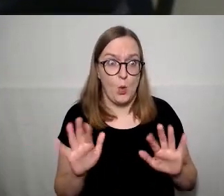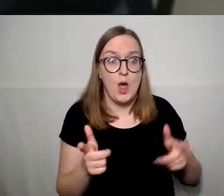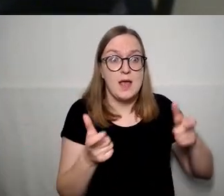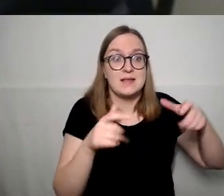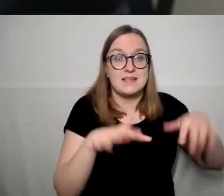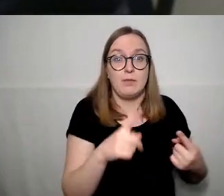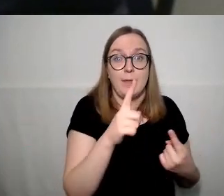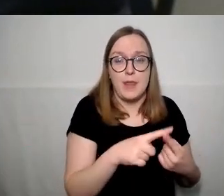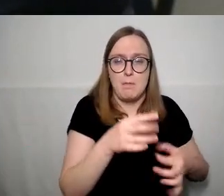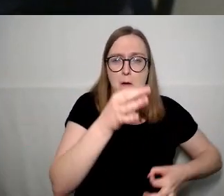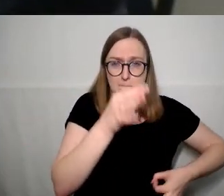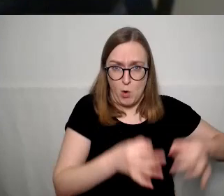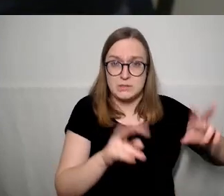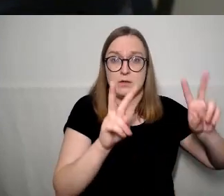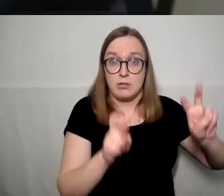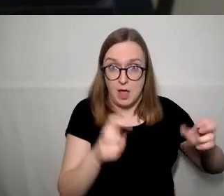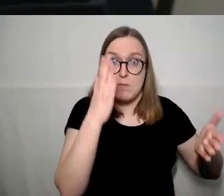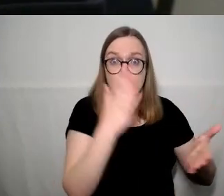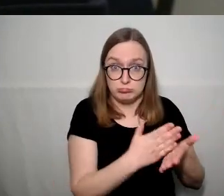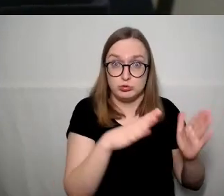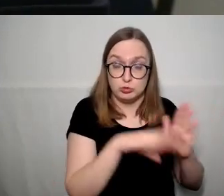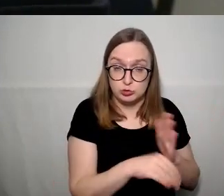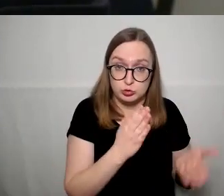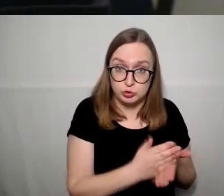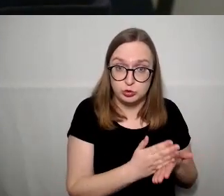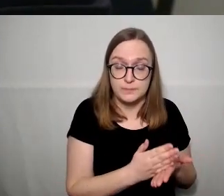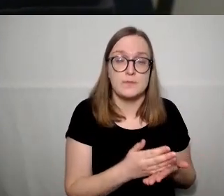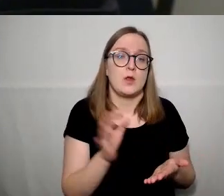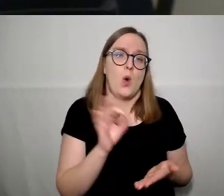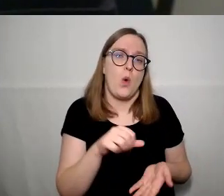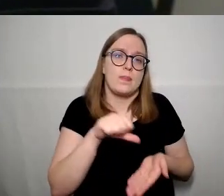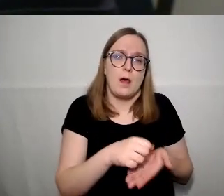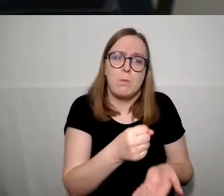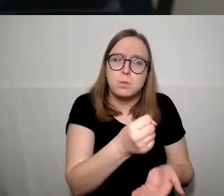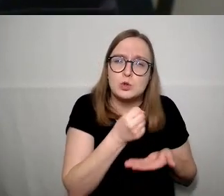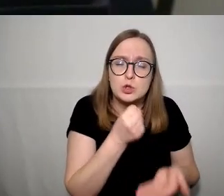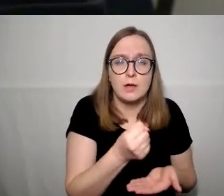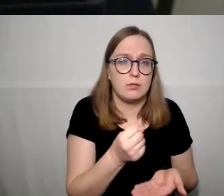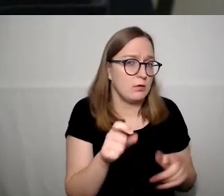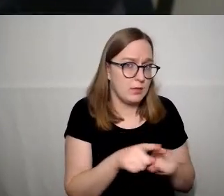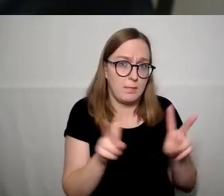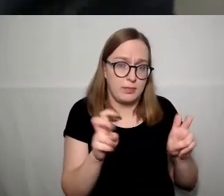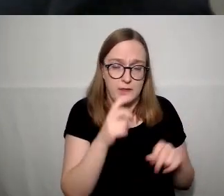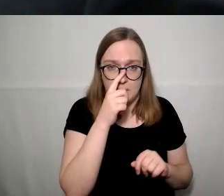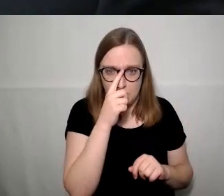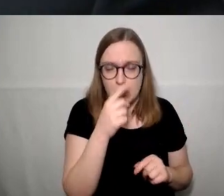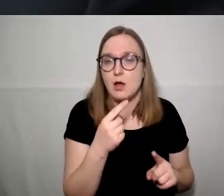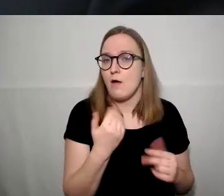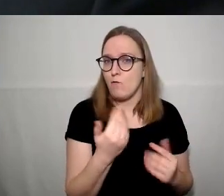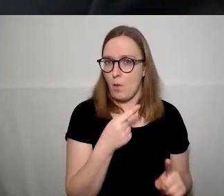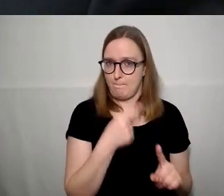tarybos posėdžiuose, įskaitant ir dalyvaujamąjį biudžetą, o dalyvaujamas biudžetas, kur čia yra privalumas, kad